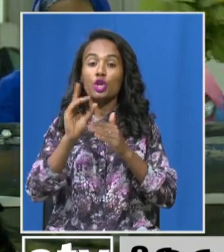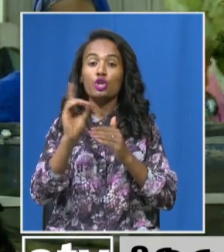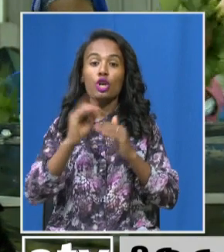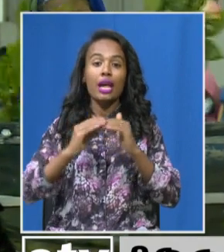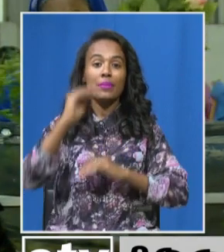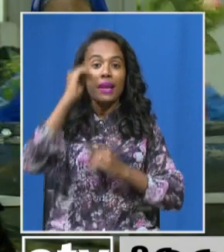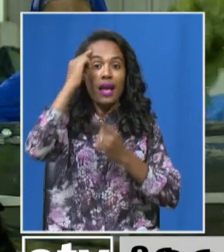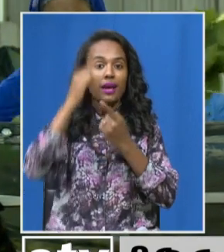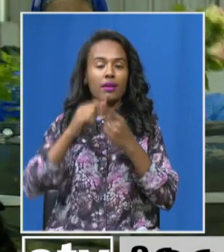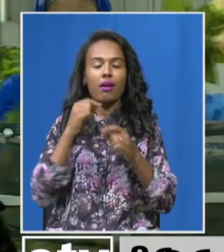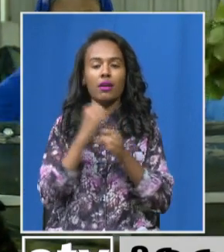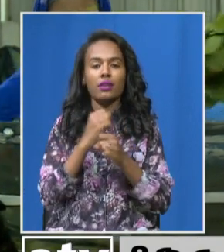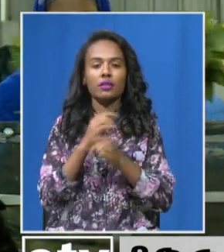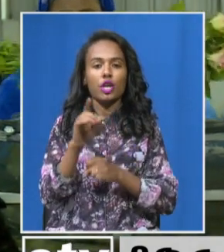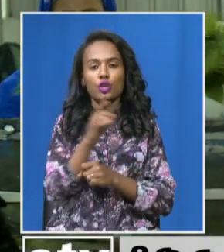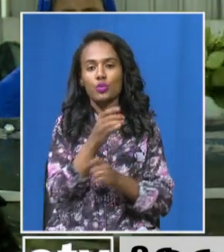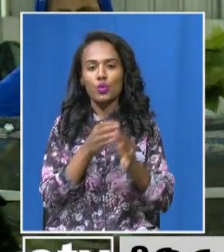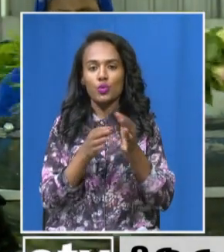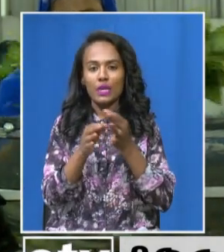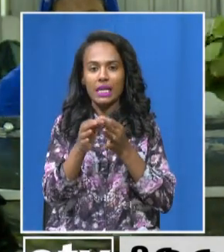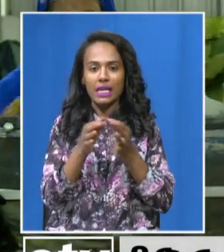አቅዳ እየሰራች መሆኑ ተገለጸ።